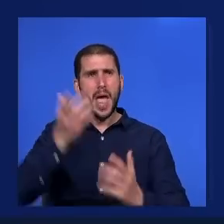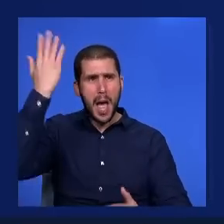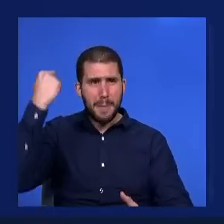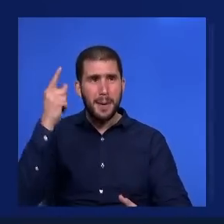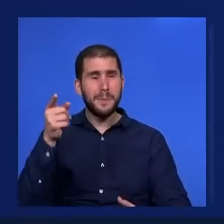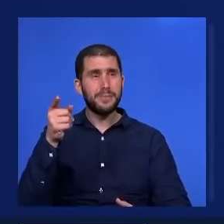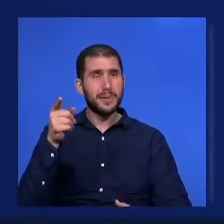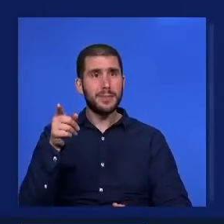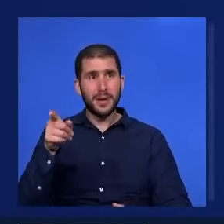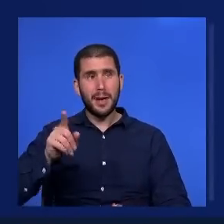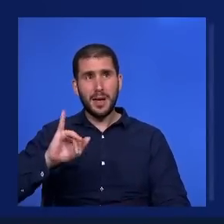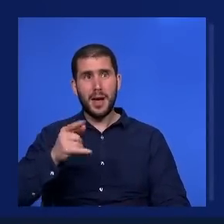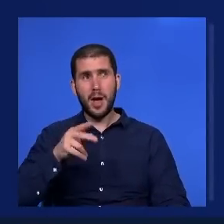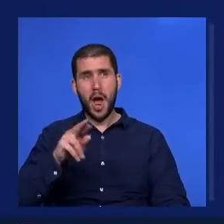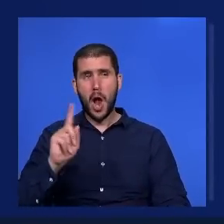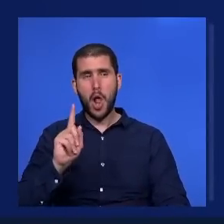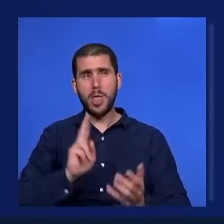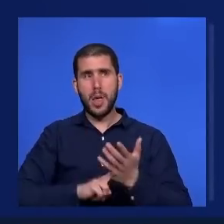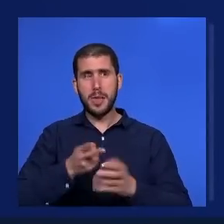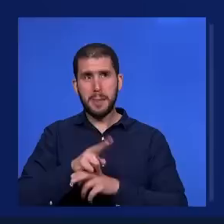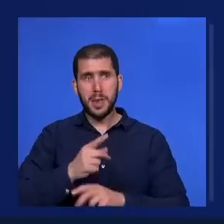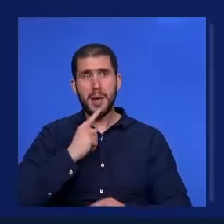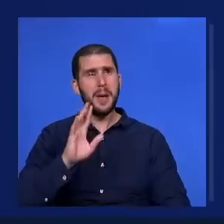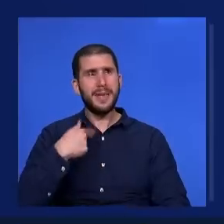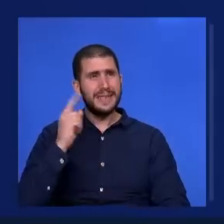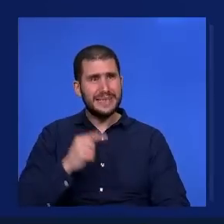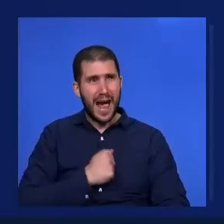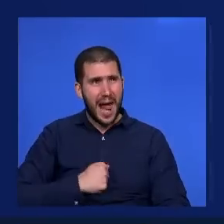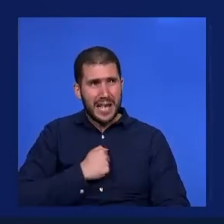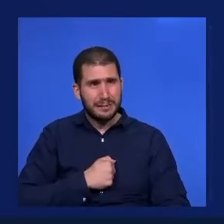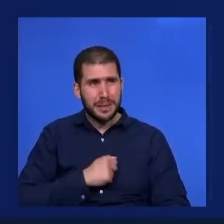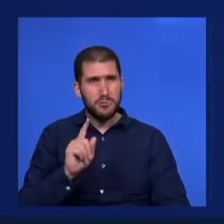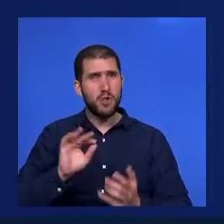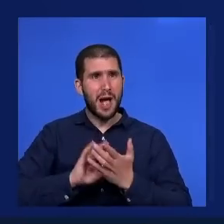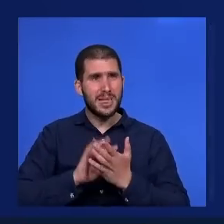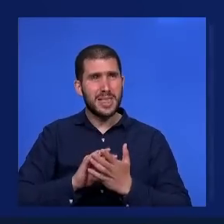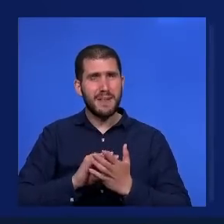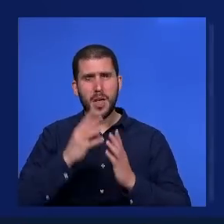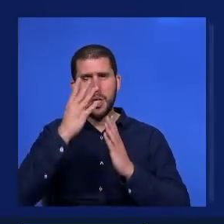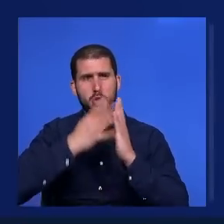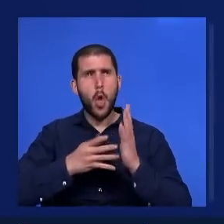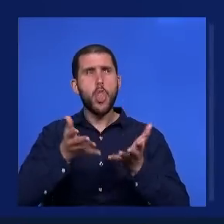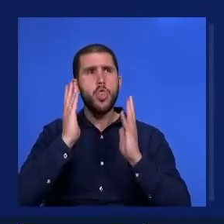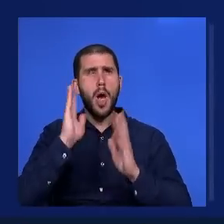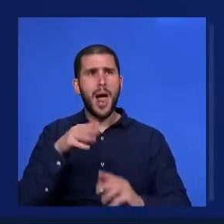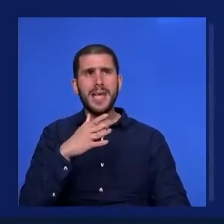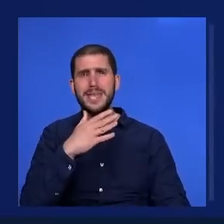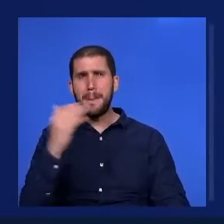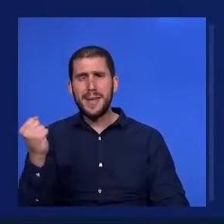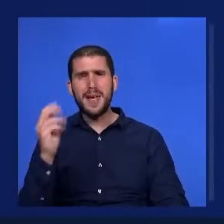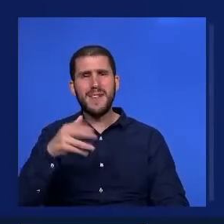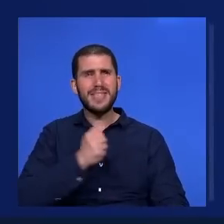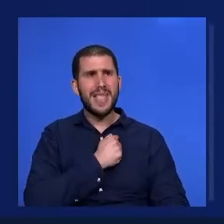במערכה בסנטבה. כן, שהאחל הנכון מת, כן. אז אני צריכה להספיד את מי שכתב טורים נוראיים על ימין ועל